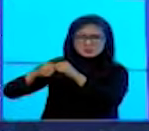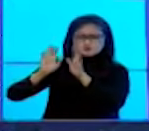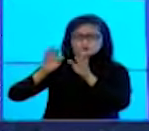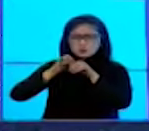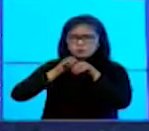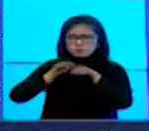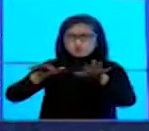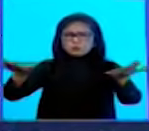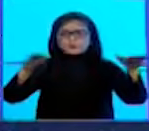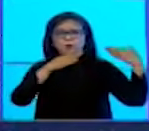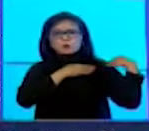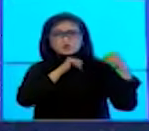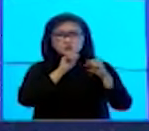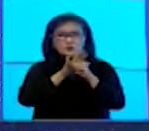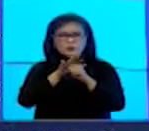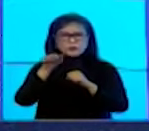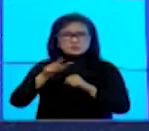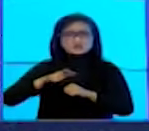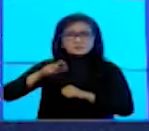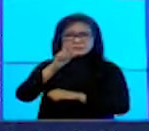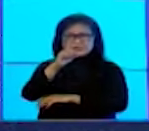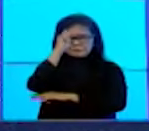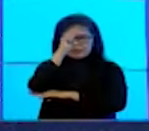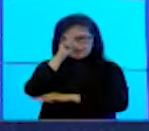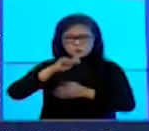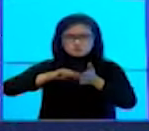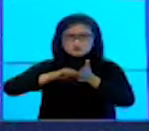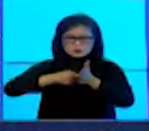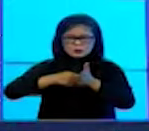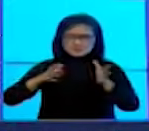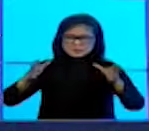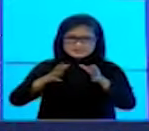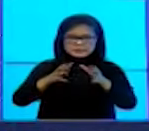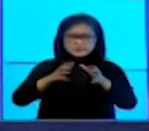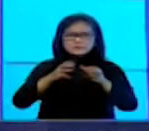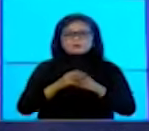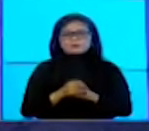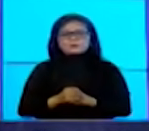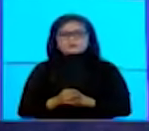Satgas COVID-19 Kecamatan Cipayung memberlakukan mikro lockdown.